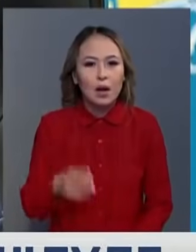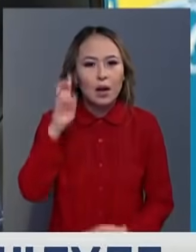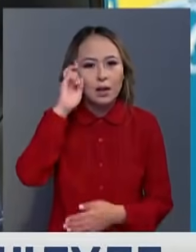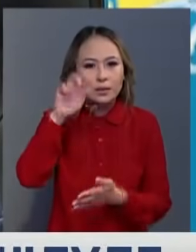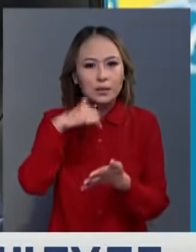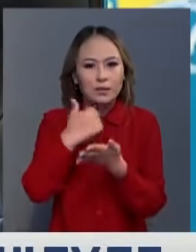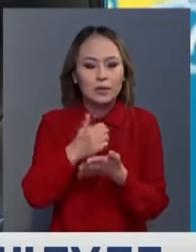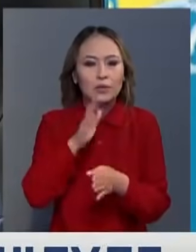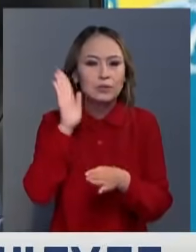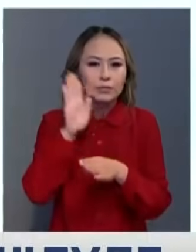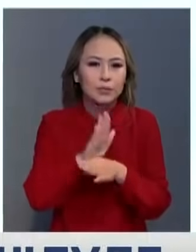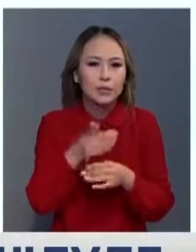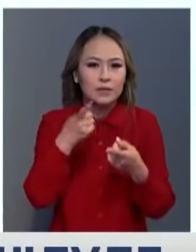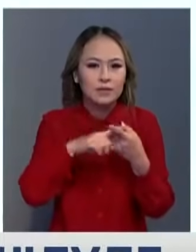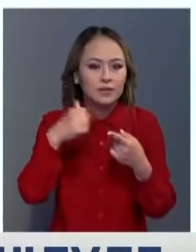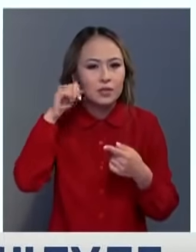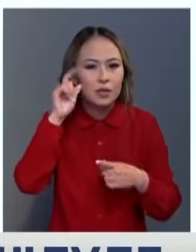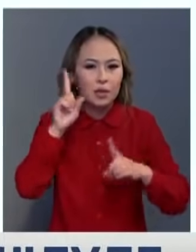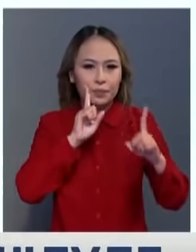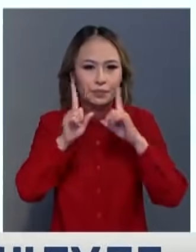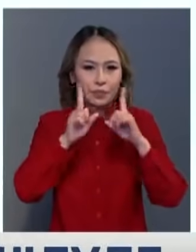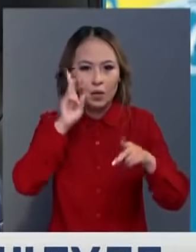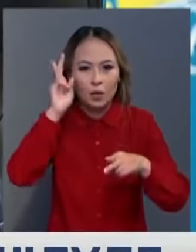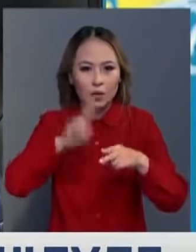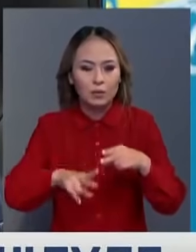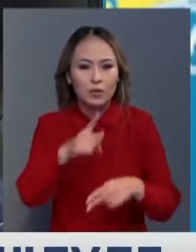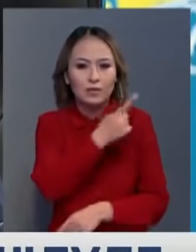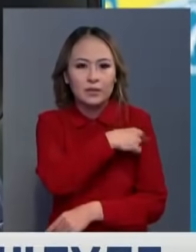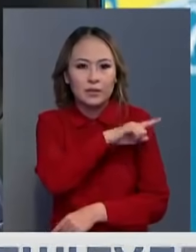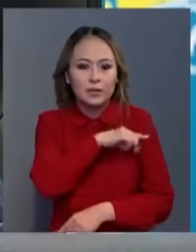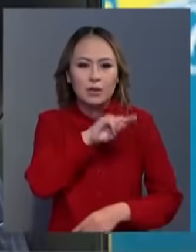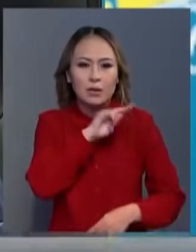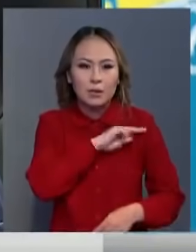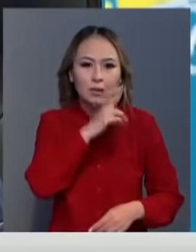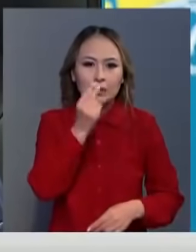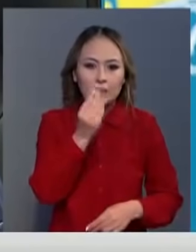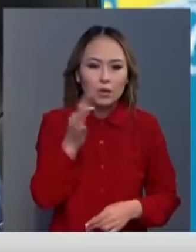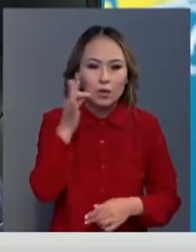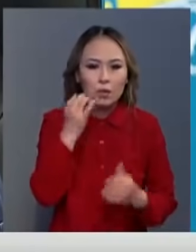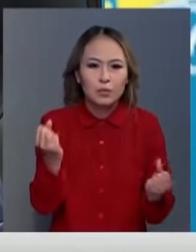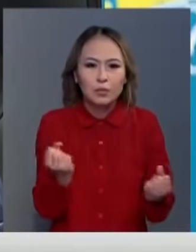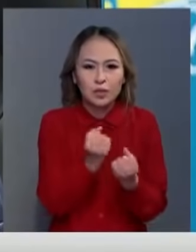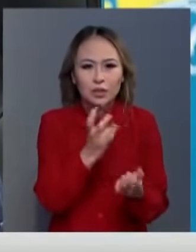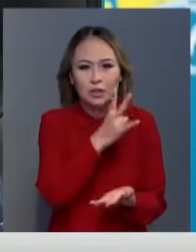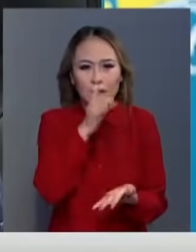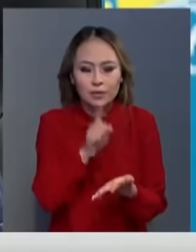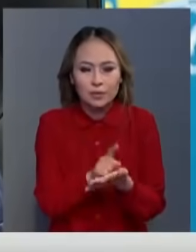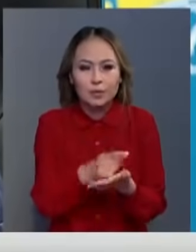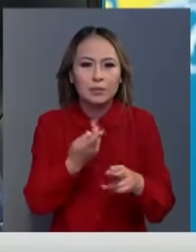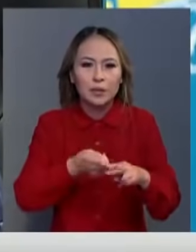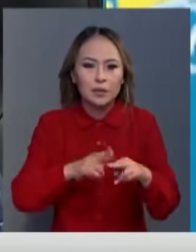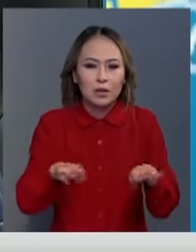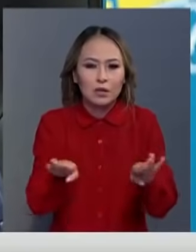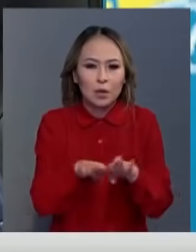Мемлекет басшысы Қасым Жомарт Тоқаев кеше әкімдермен болған жиналыста медицина қызметкерлері материалдық және моральдық қолдау қажеттігі туралы тағы да айтты. Сондықтан